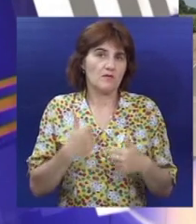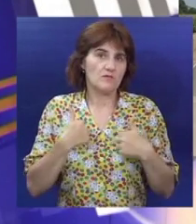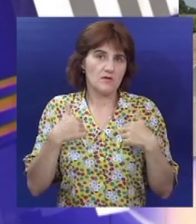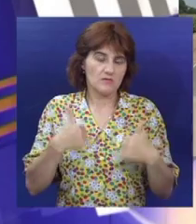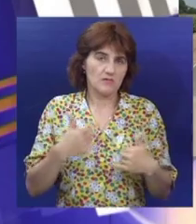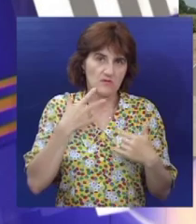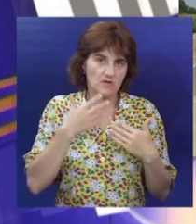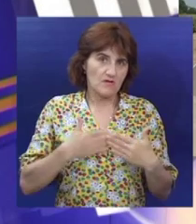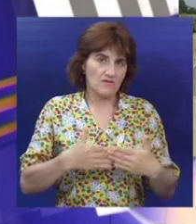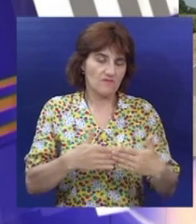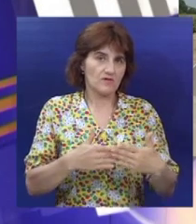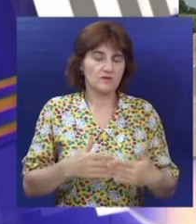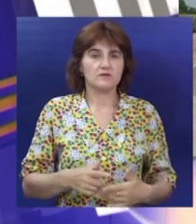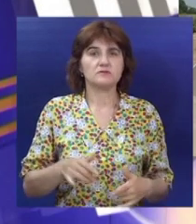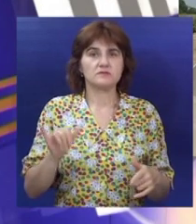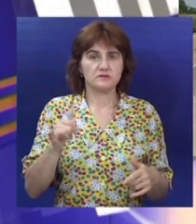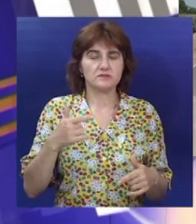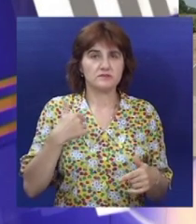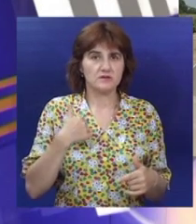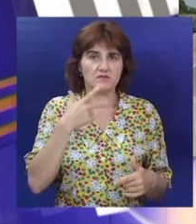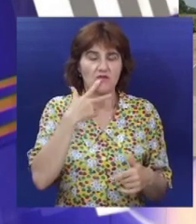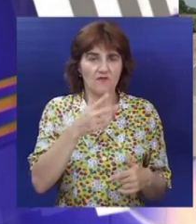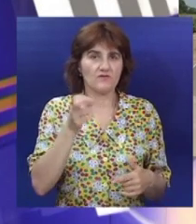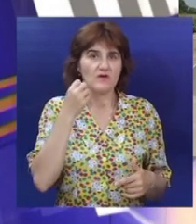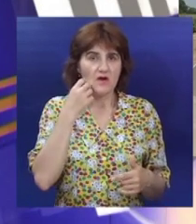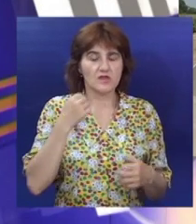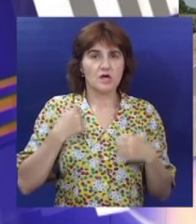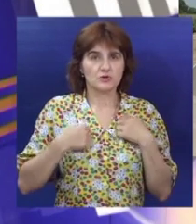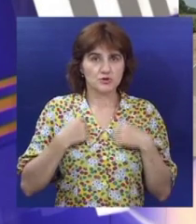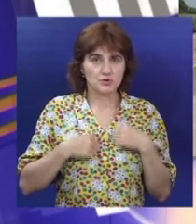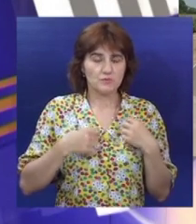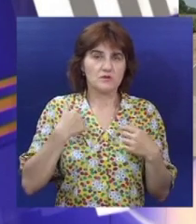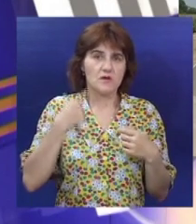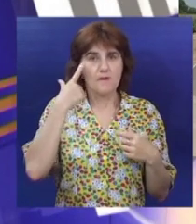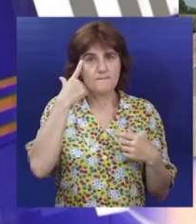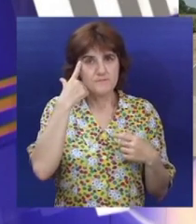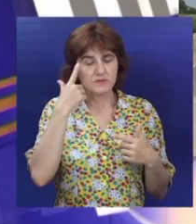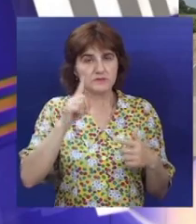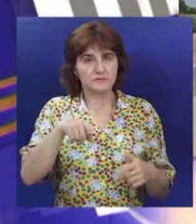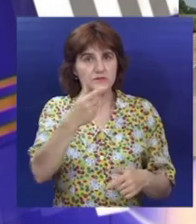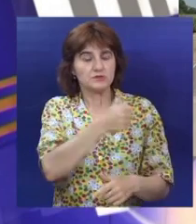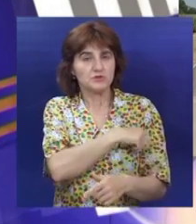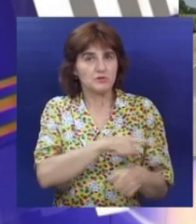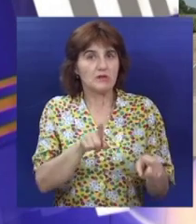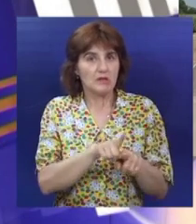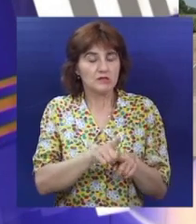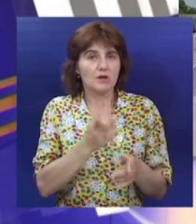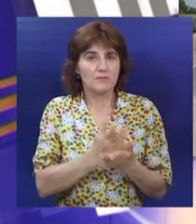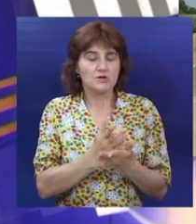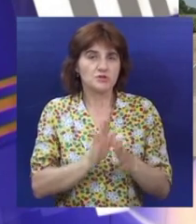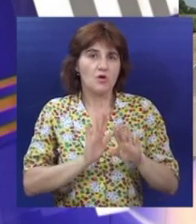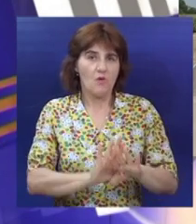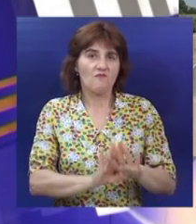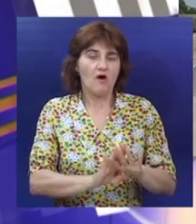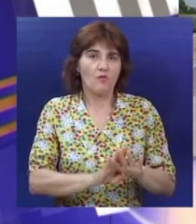je posljednje priznanje koje smo dobili, dakle, kao grad brand, i zaista smo izgradili brand kada su investitori u pitanju. Ja se nadam da će sljedeći period proći u